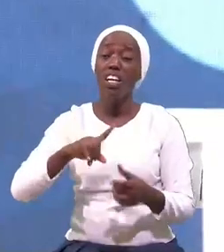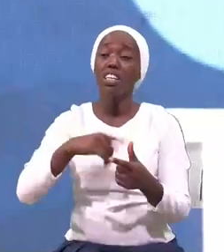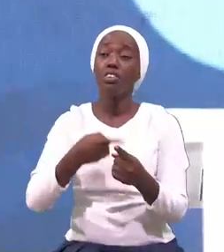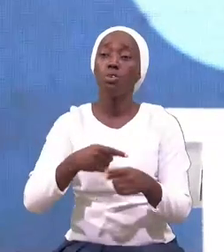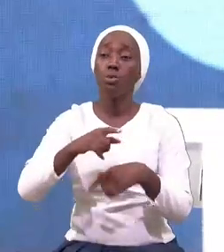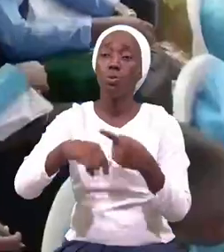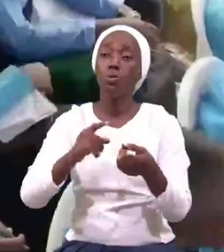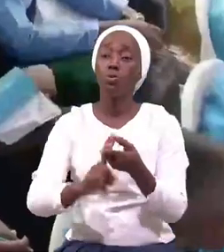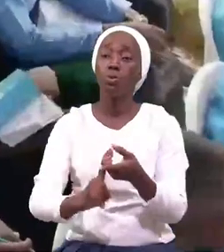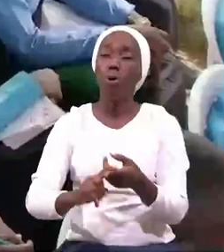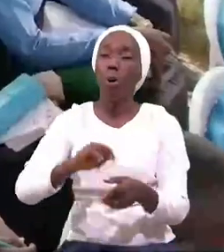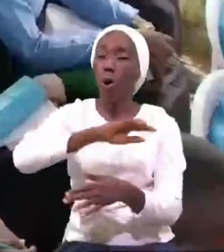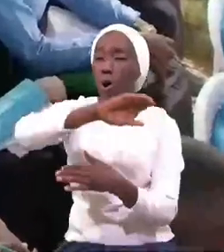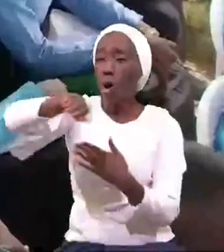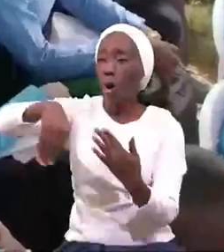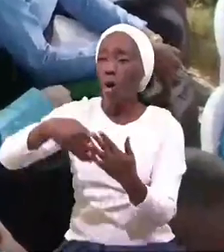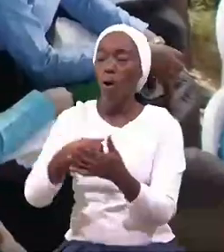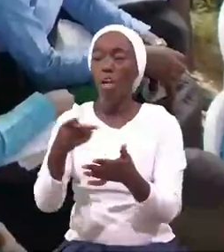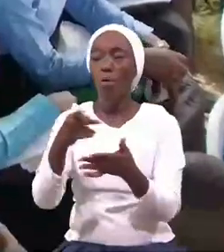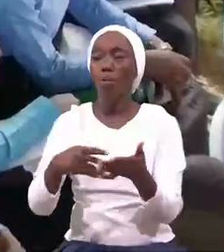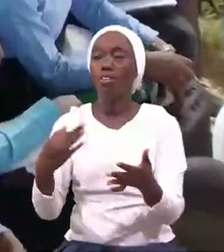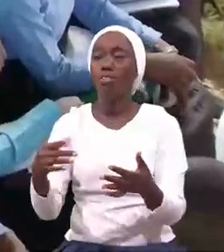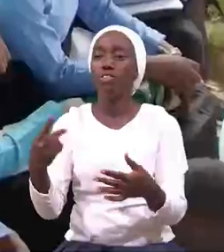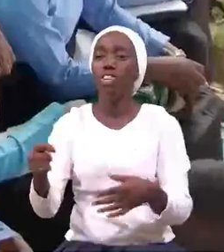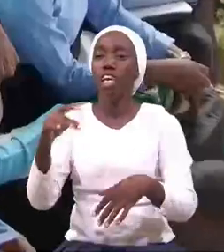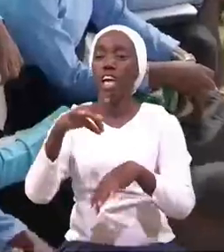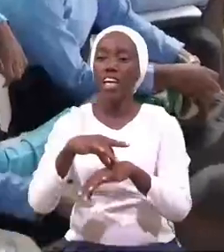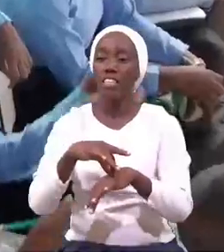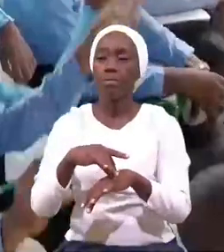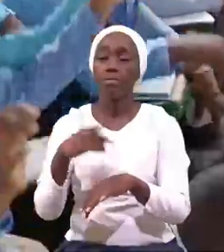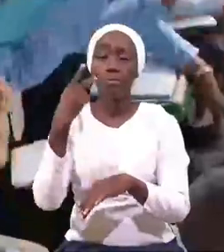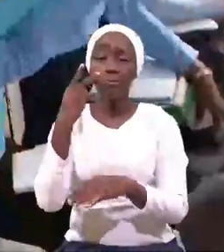Et vous allez aux extrémités de la terre.